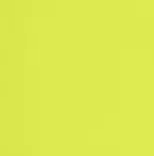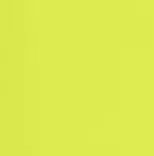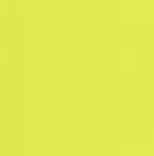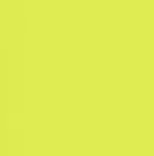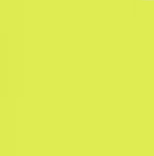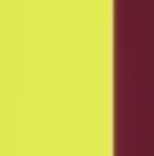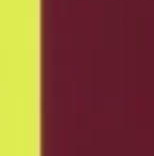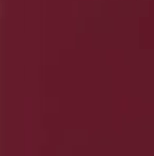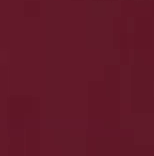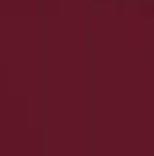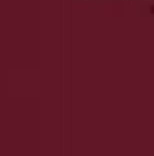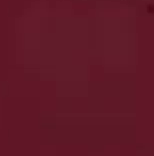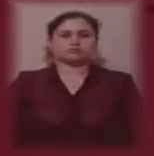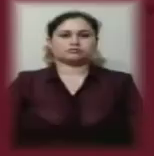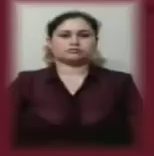Музика